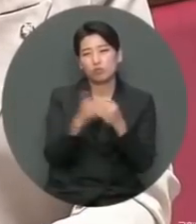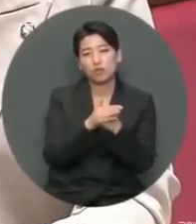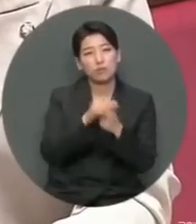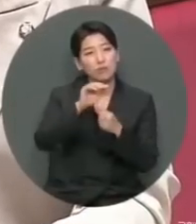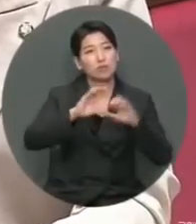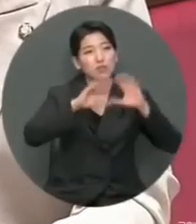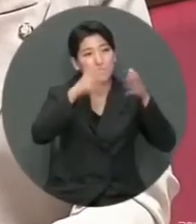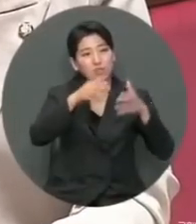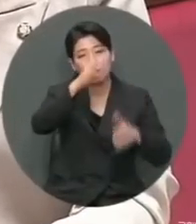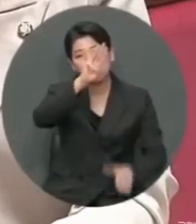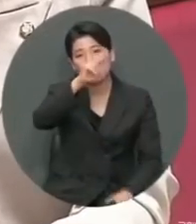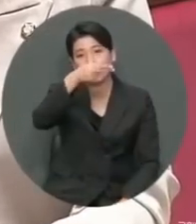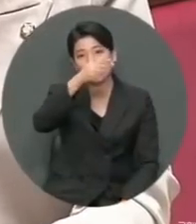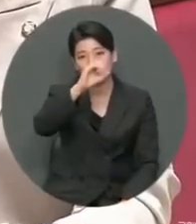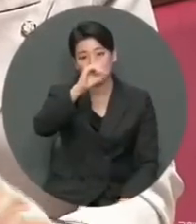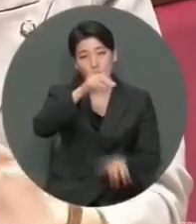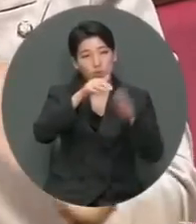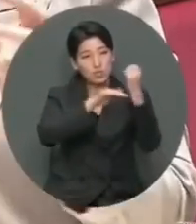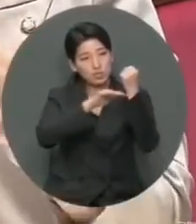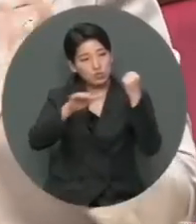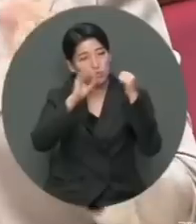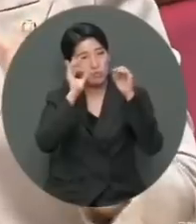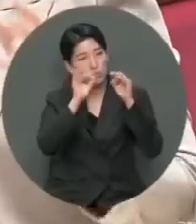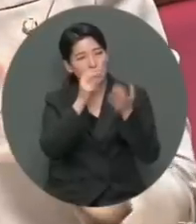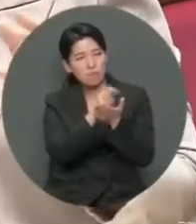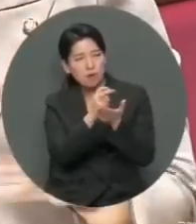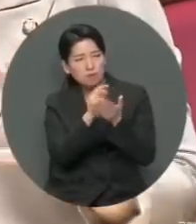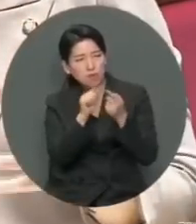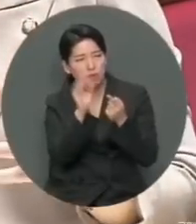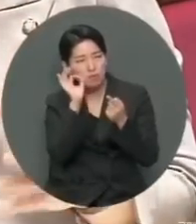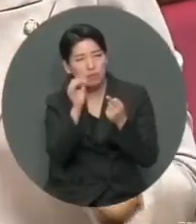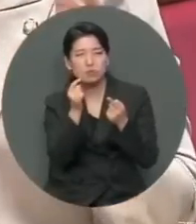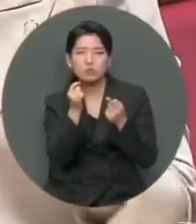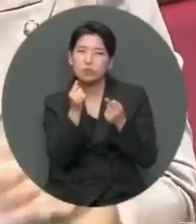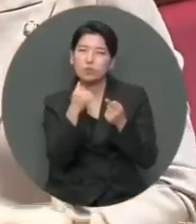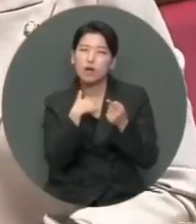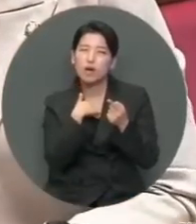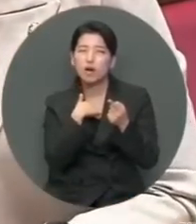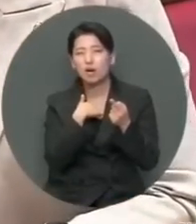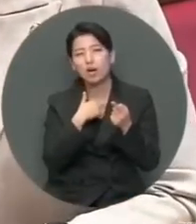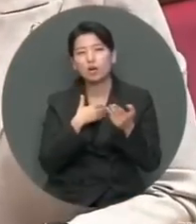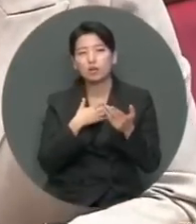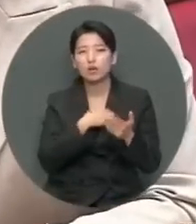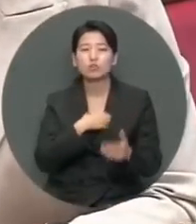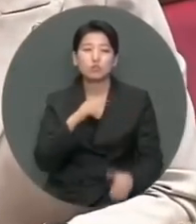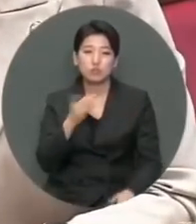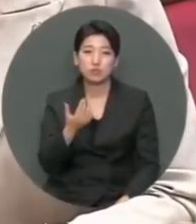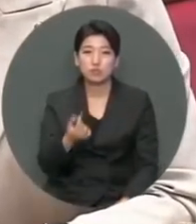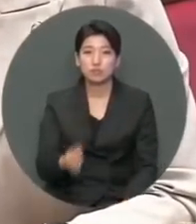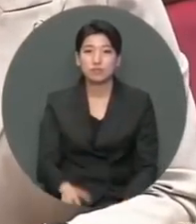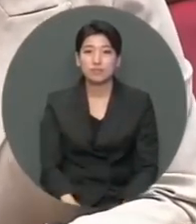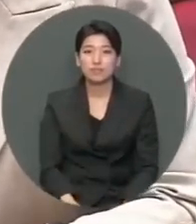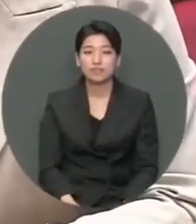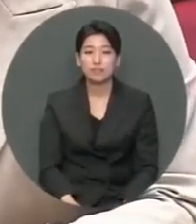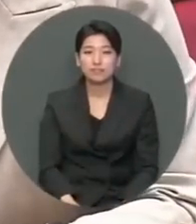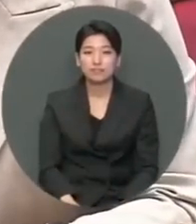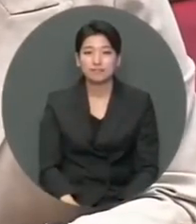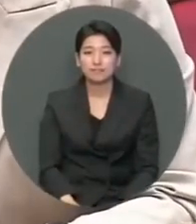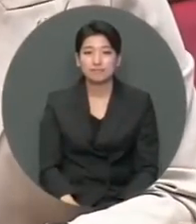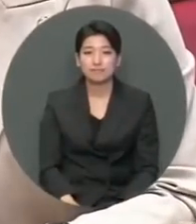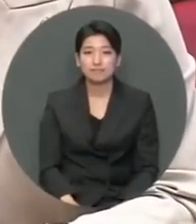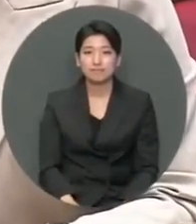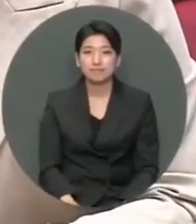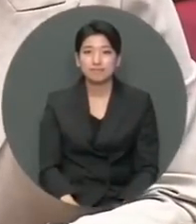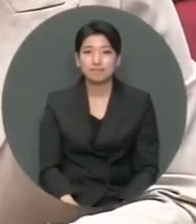보면은 우리 정부가 오염수 방류의 안전성을 홍보하기 위해서 내놓는 자료, 보고서, 뭐 활동, 발언 이런